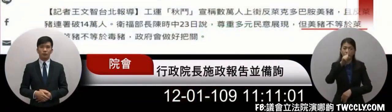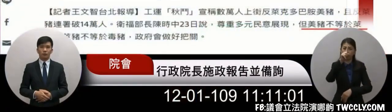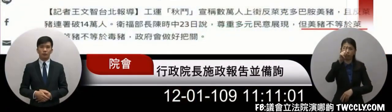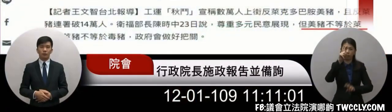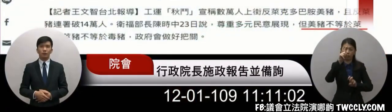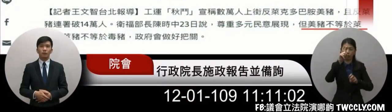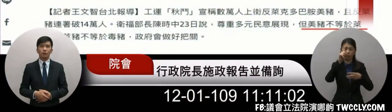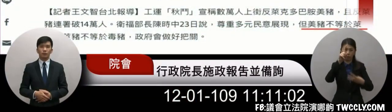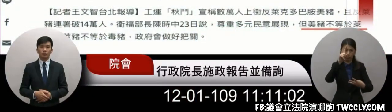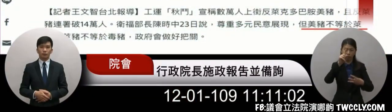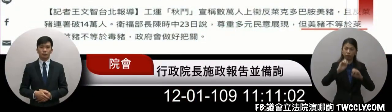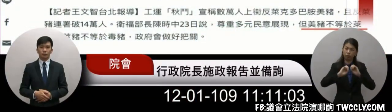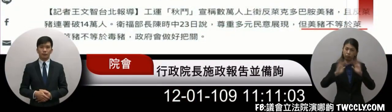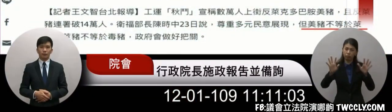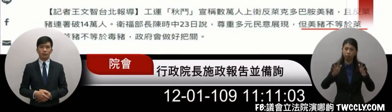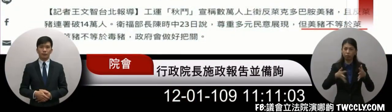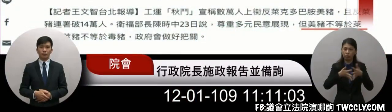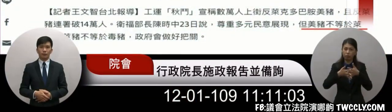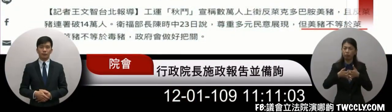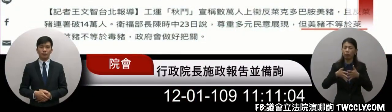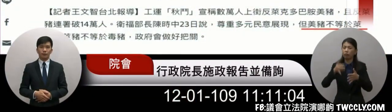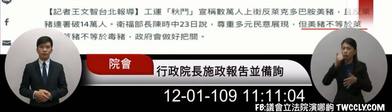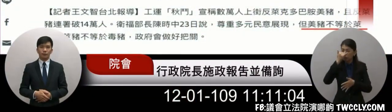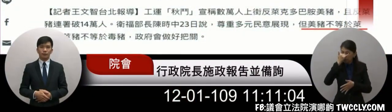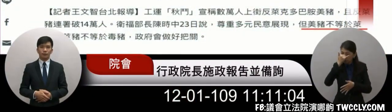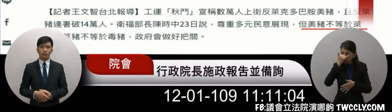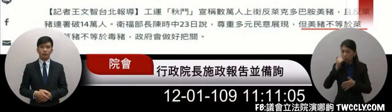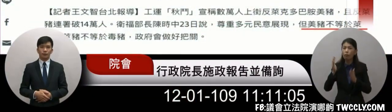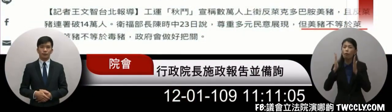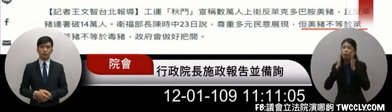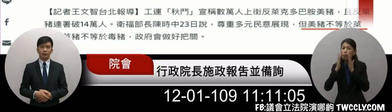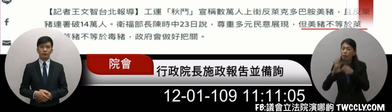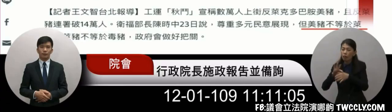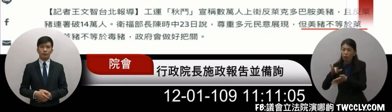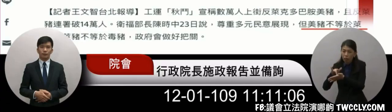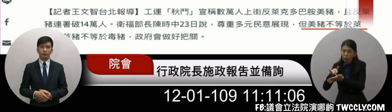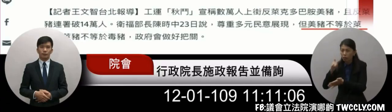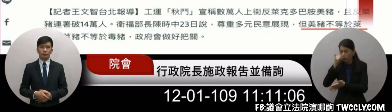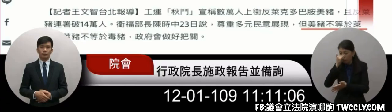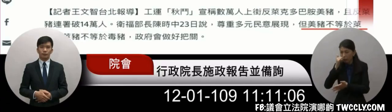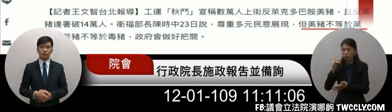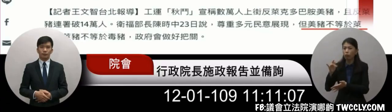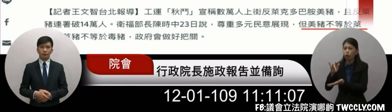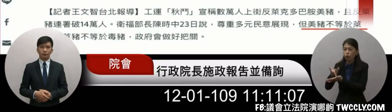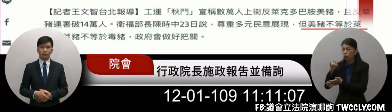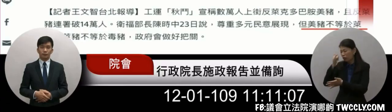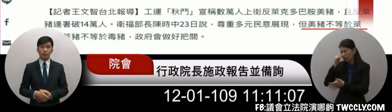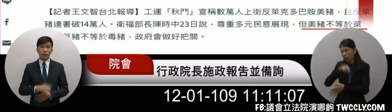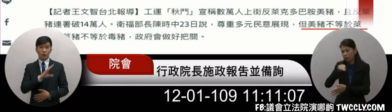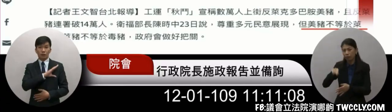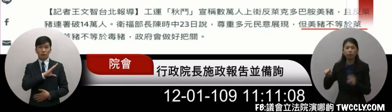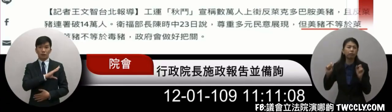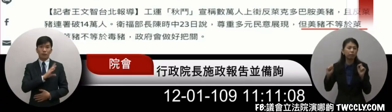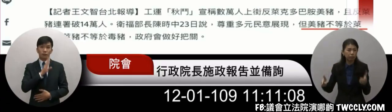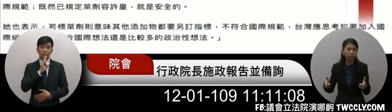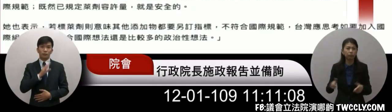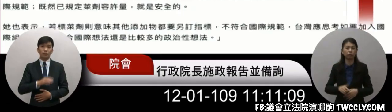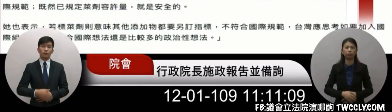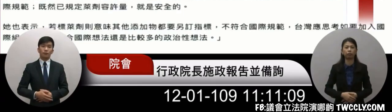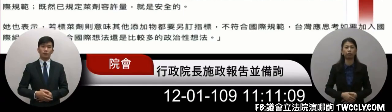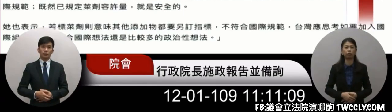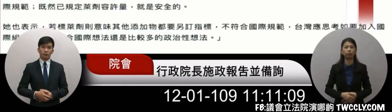11月23号，美猪不等于来猪，来猪不等于毒猪。陈时中部长，这你讲的话吗？ 当然是这样子。 好，再下一